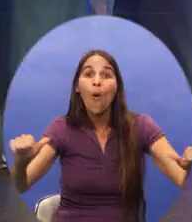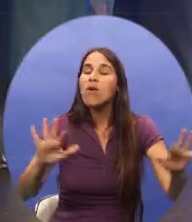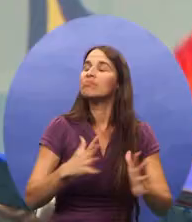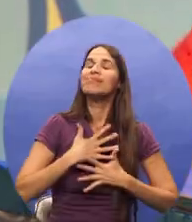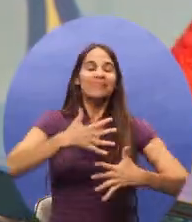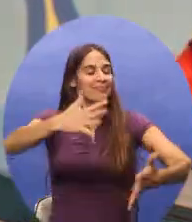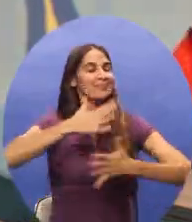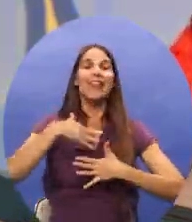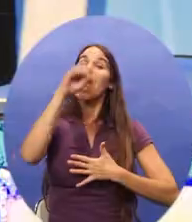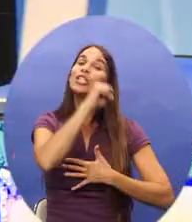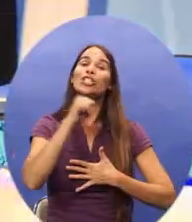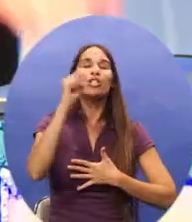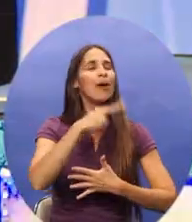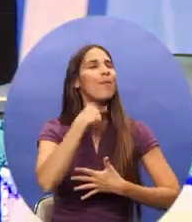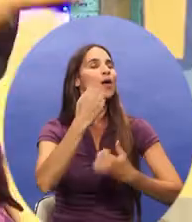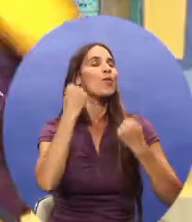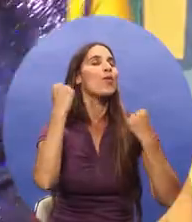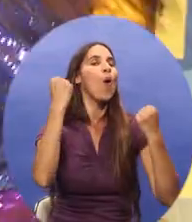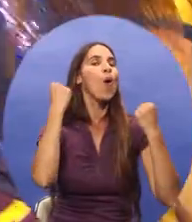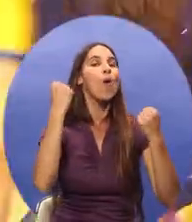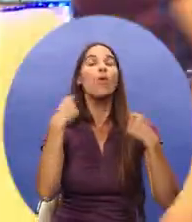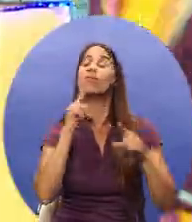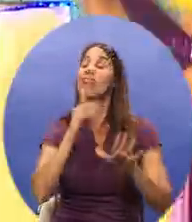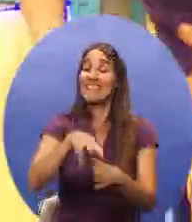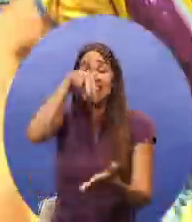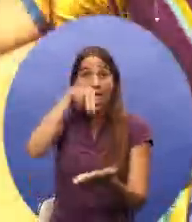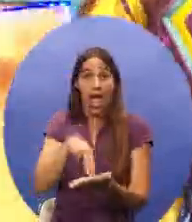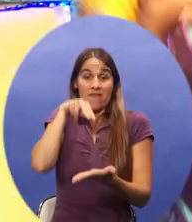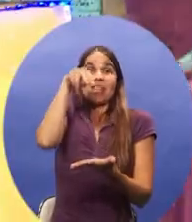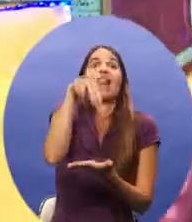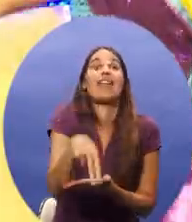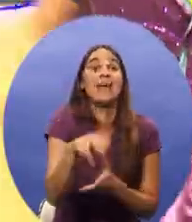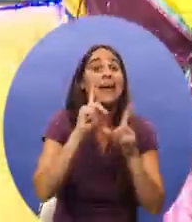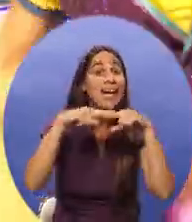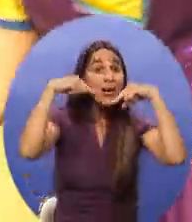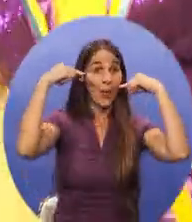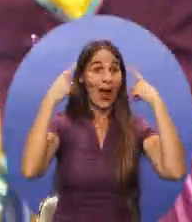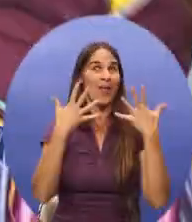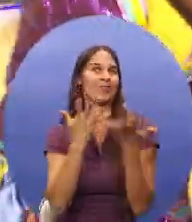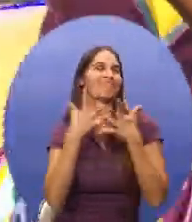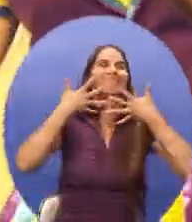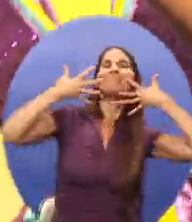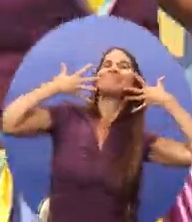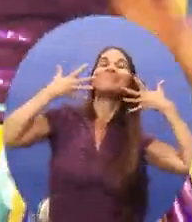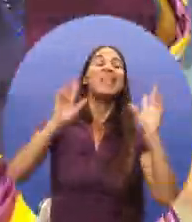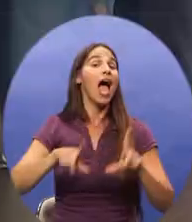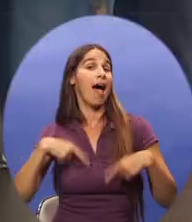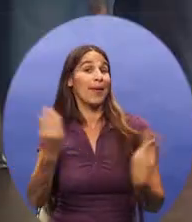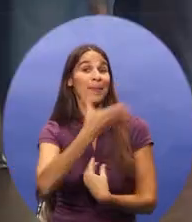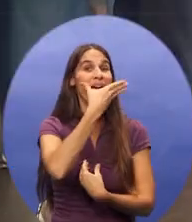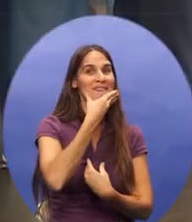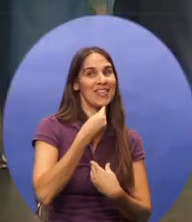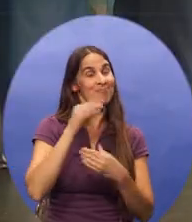שמיים חול, ניקח הרבה אוויר, נשיר בקול. קפיצה לאחור, קפיצה לפנים, חיוך גדול על